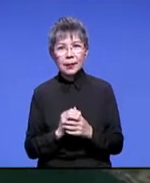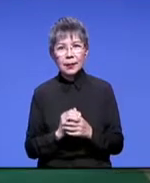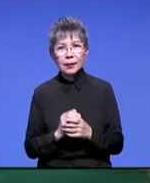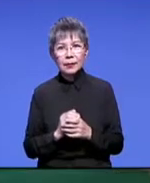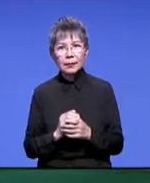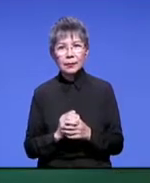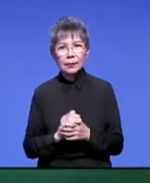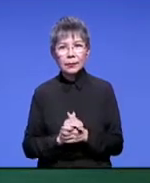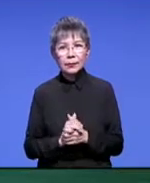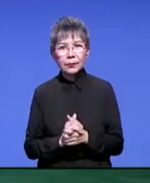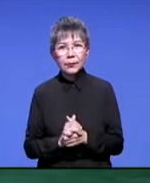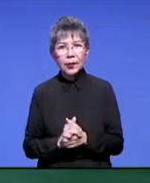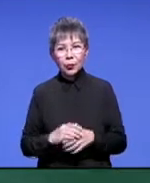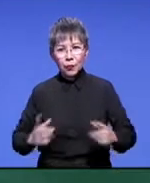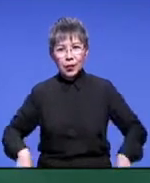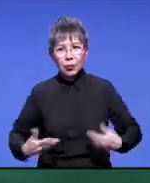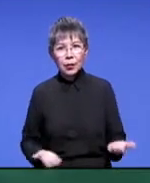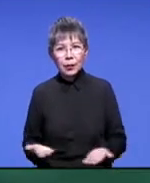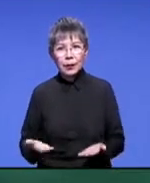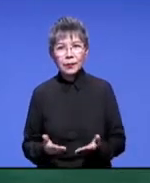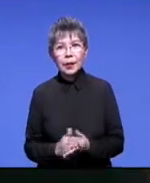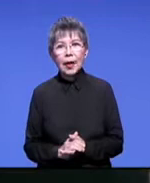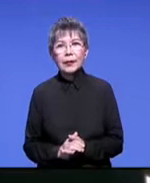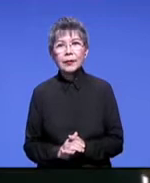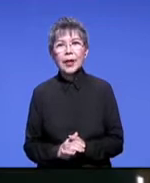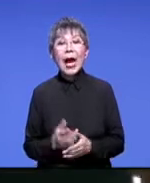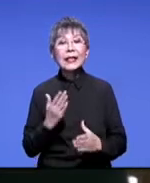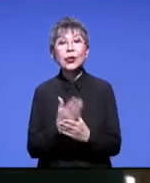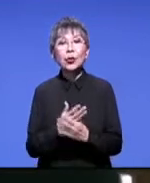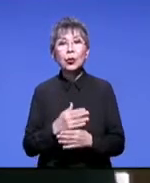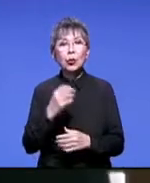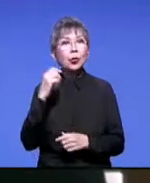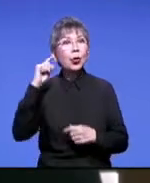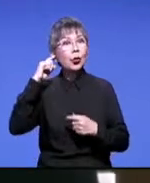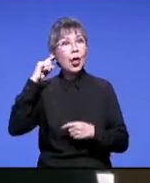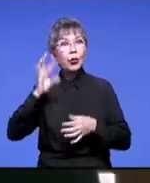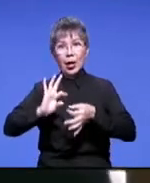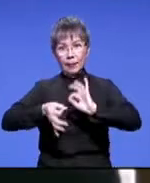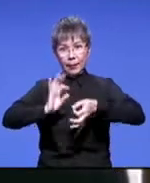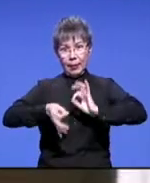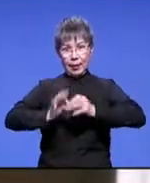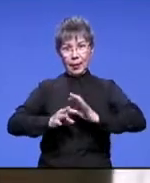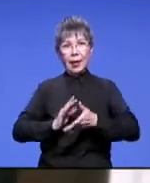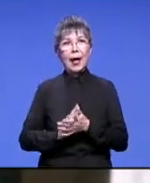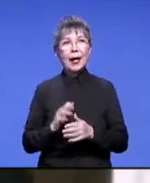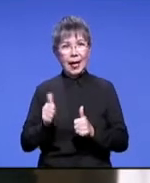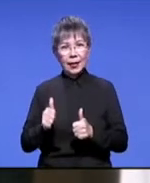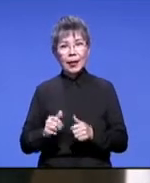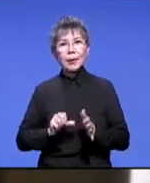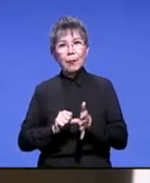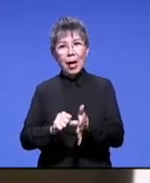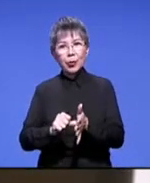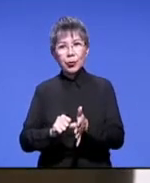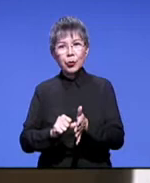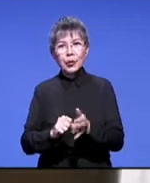Selain fasilitas untuk kursi roda, Masjid As-Syifa juga memberi akses untuk tunarungu. Penerjemah bahasa isyarat akan membantu